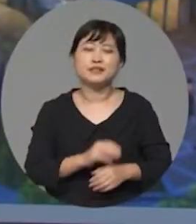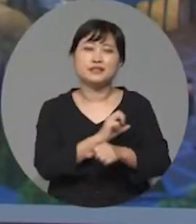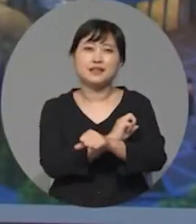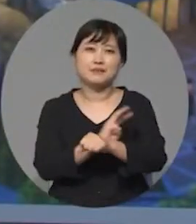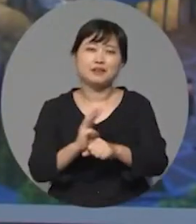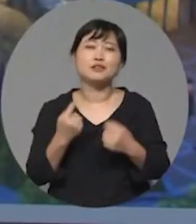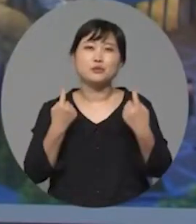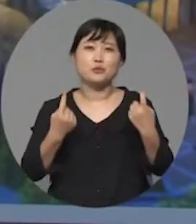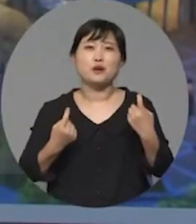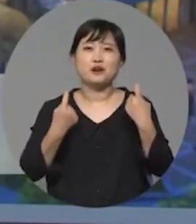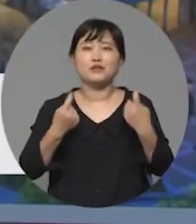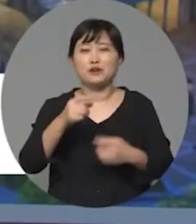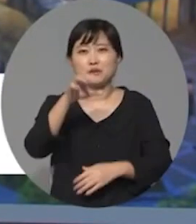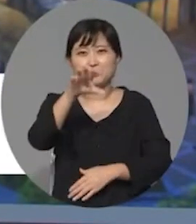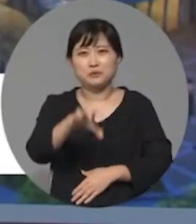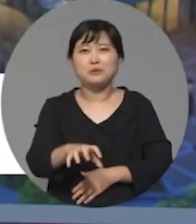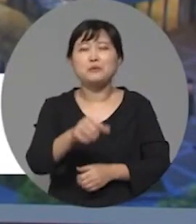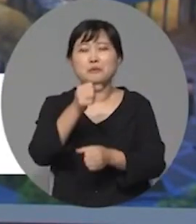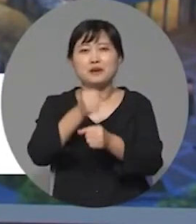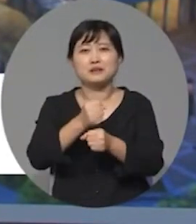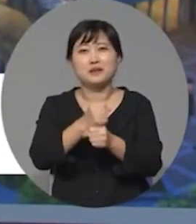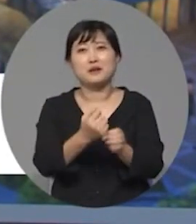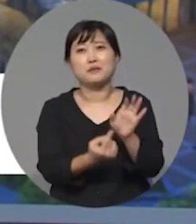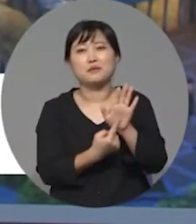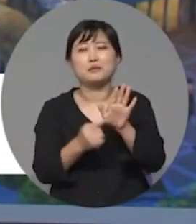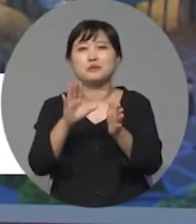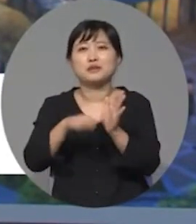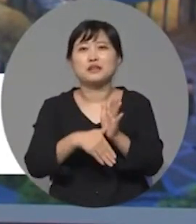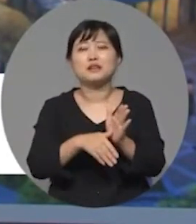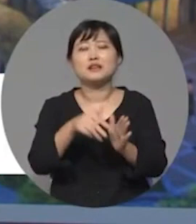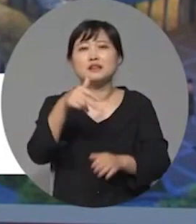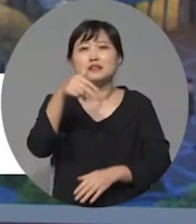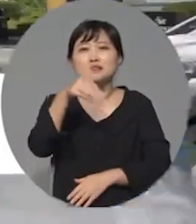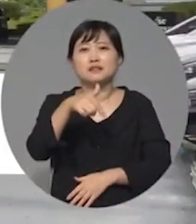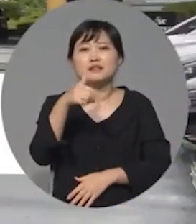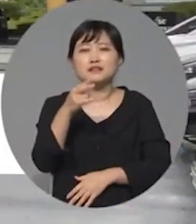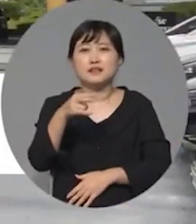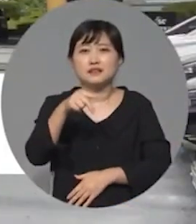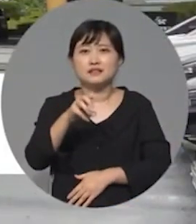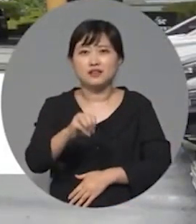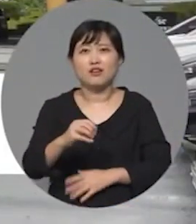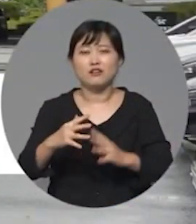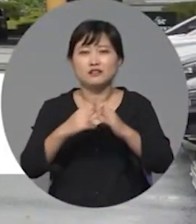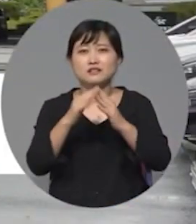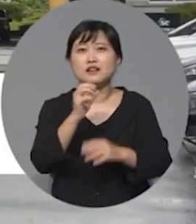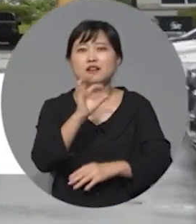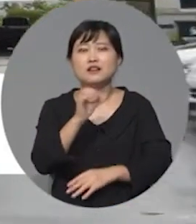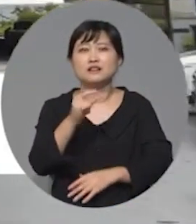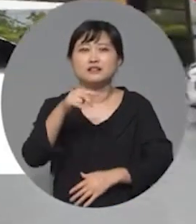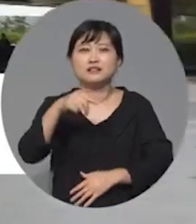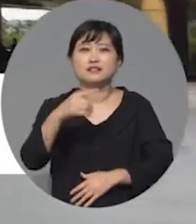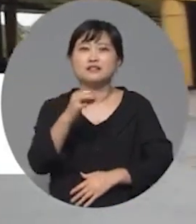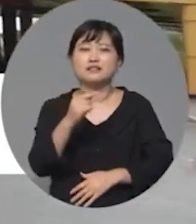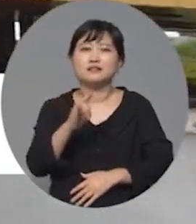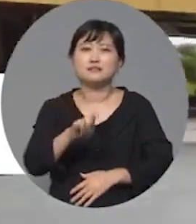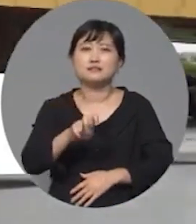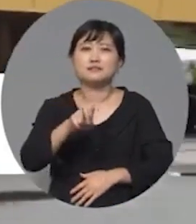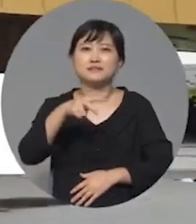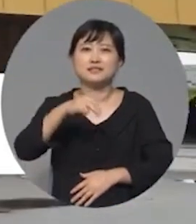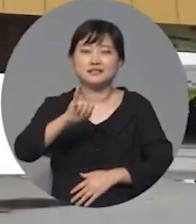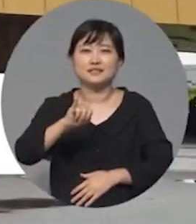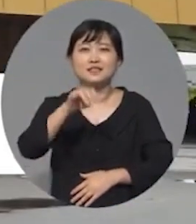새만금 관광 명소화 사업 공모에 개성건설 SM주택 컨소시엄이 단독으로 참여했습니다. 새만금